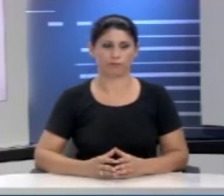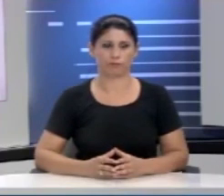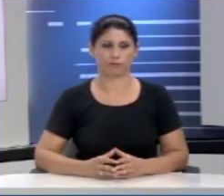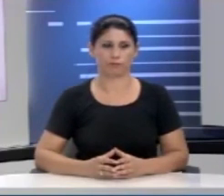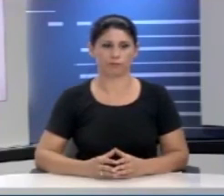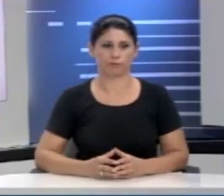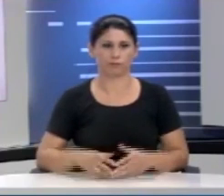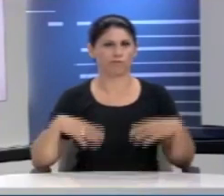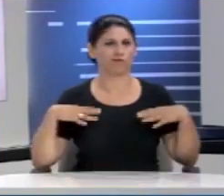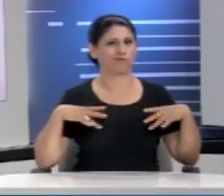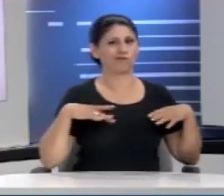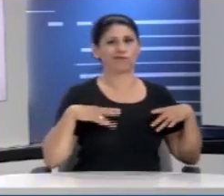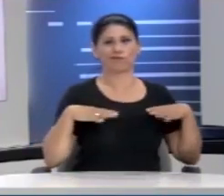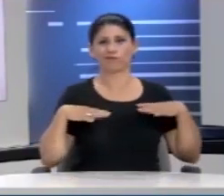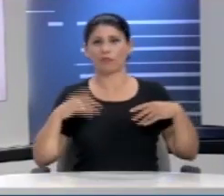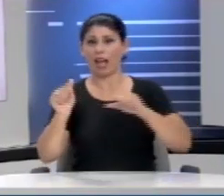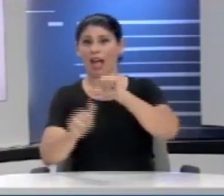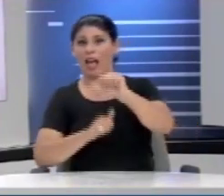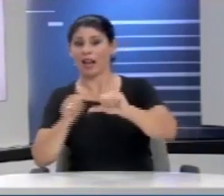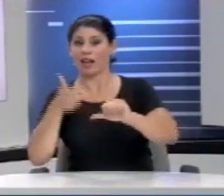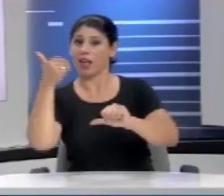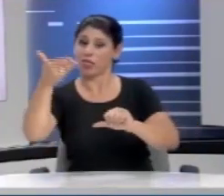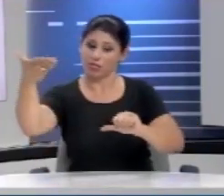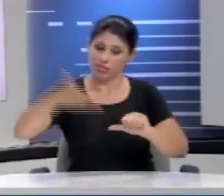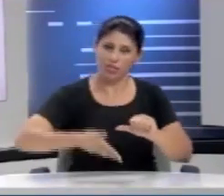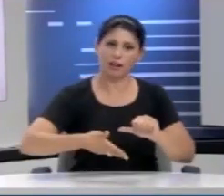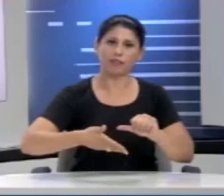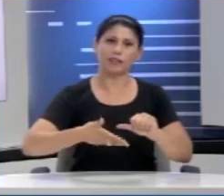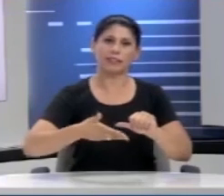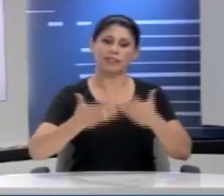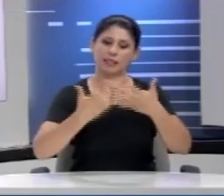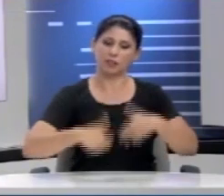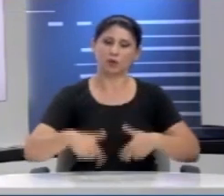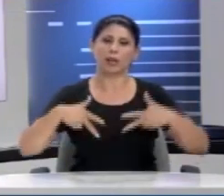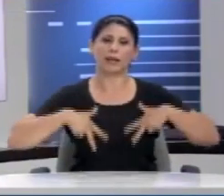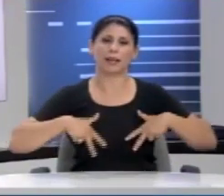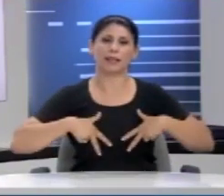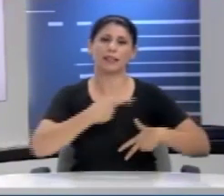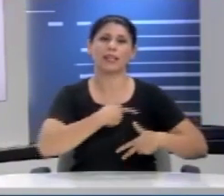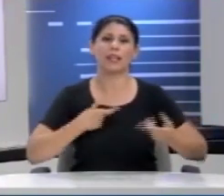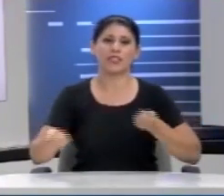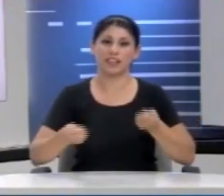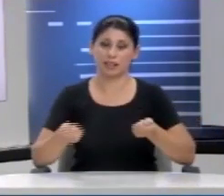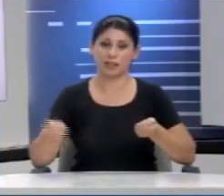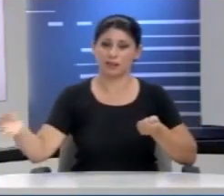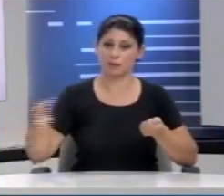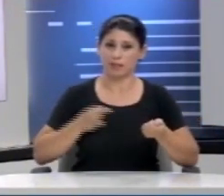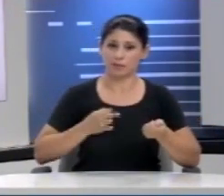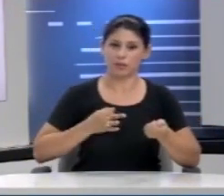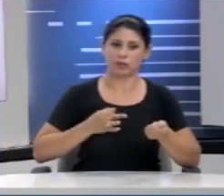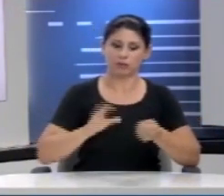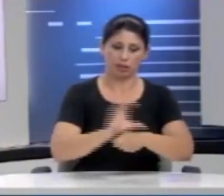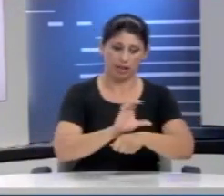κομπάζετε για τις αλλαγές που θα φέρετε στη λειτουργία της κρατικής διοίκησης. Μιλήσατε για